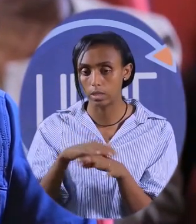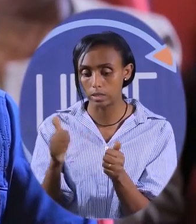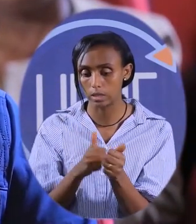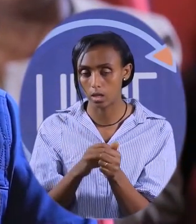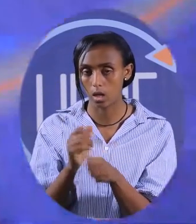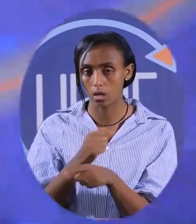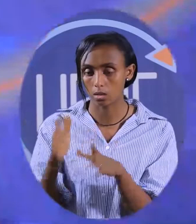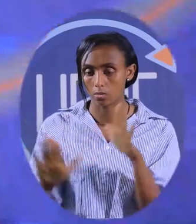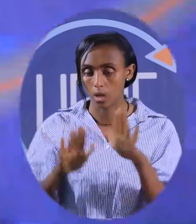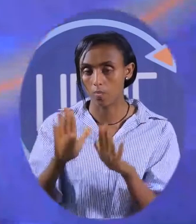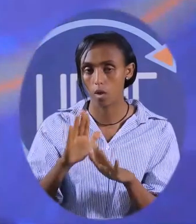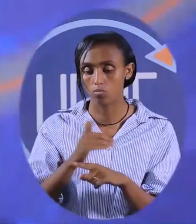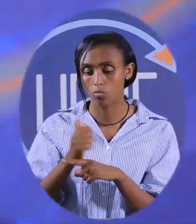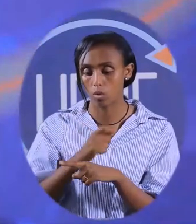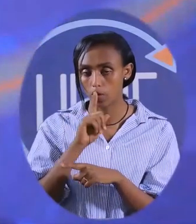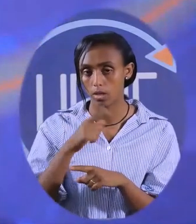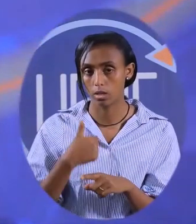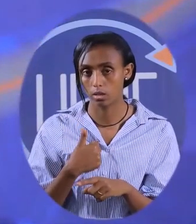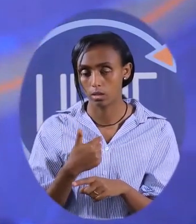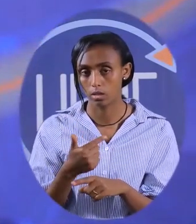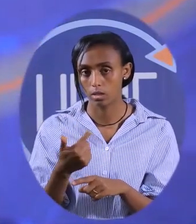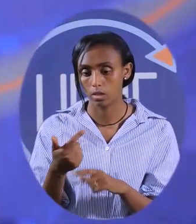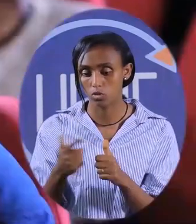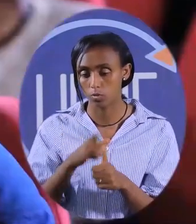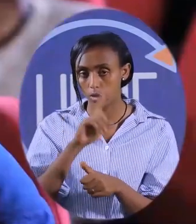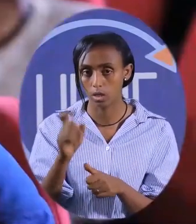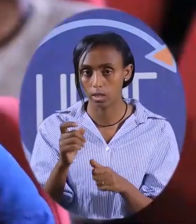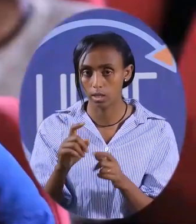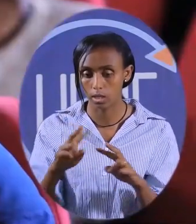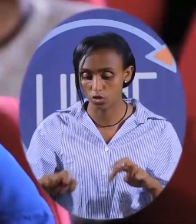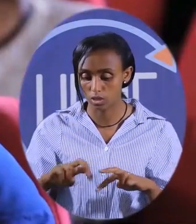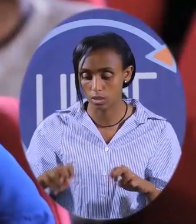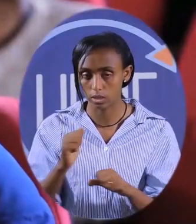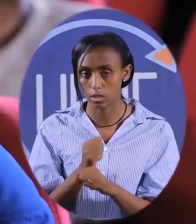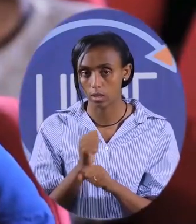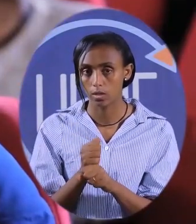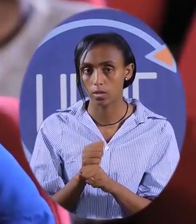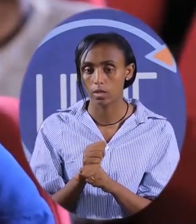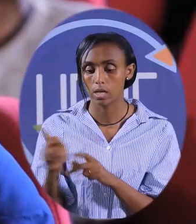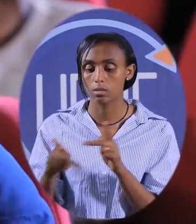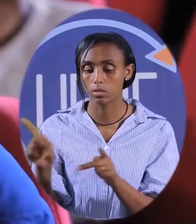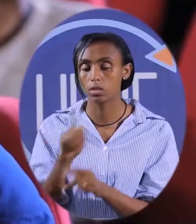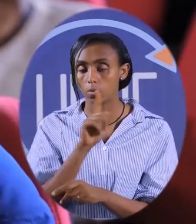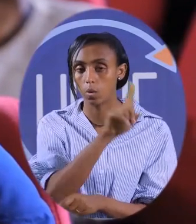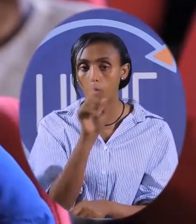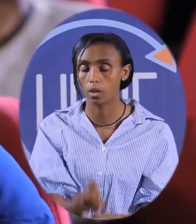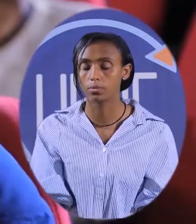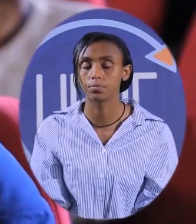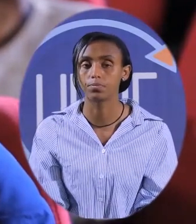ግምገማ ባለሙያ ነኝ። መጀመሪያ የእናንተ ጥያቄ የሪሰርች ጥያቄው የኮሚኒቲ ነው ወይ የህብረተሰብ ነው